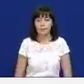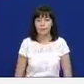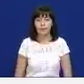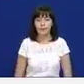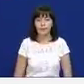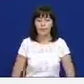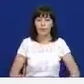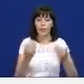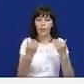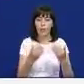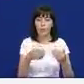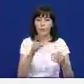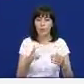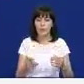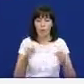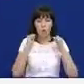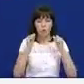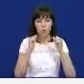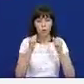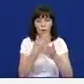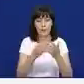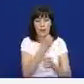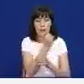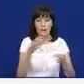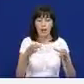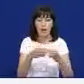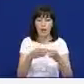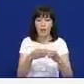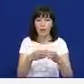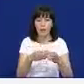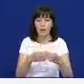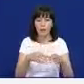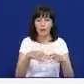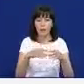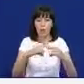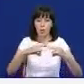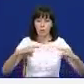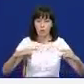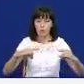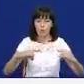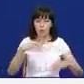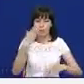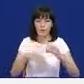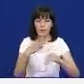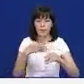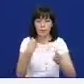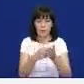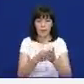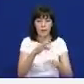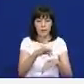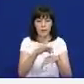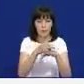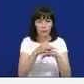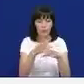Бұл спорт мектептер алдық. Жеңімпаз командаға мынау столдық теннистер бұлар бұзылып қалған екен. Мынау жақсы үлкен столдық